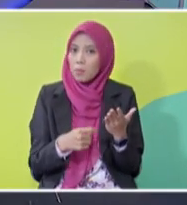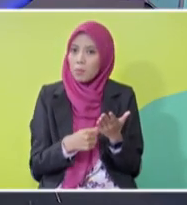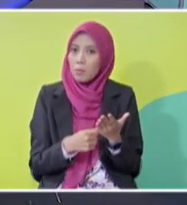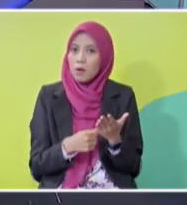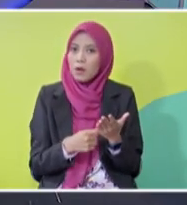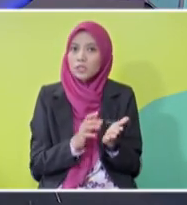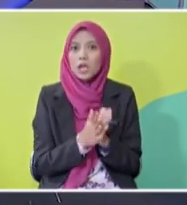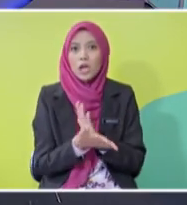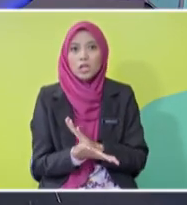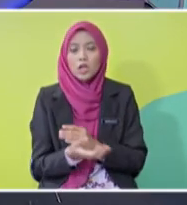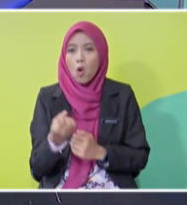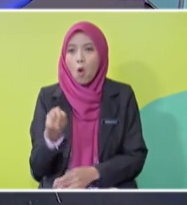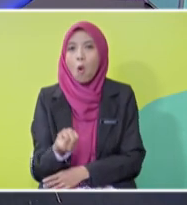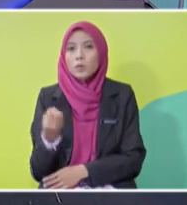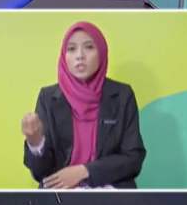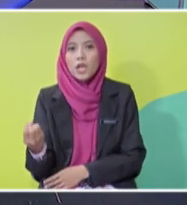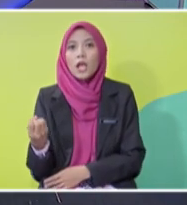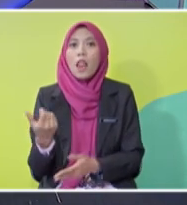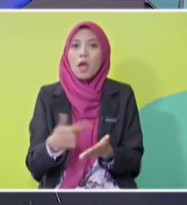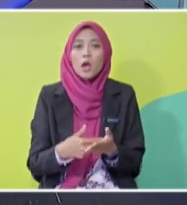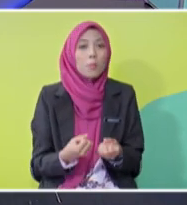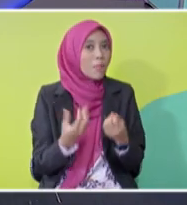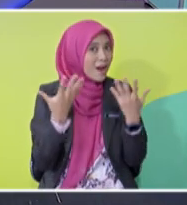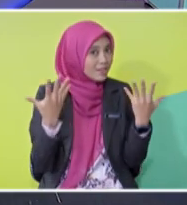objek itu makin banyak sekarang